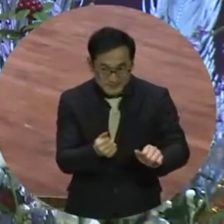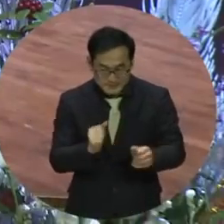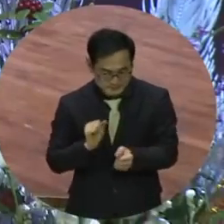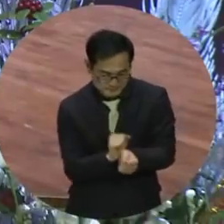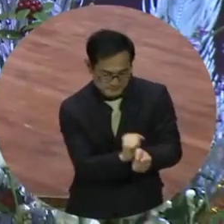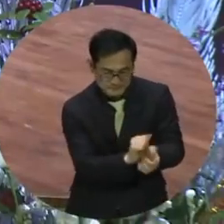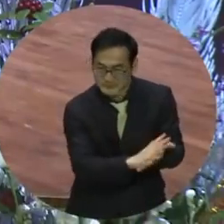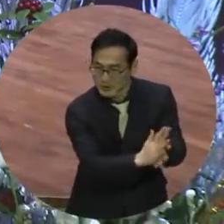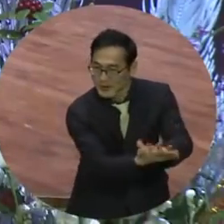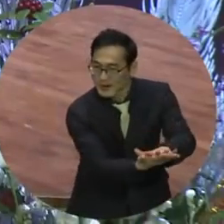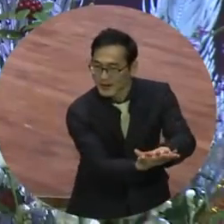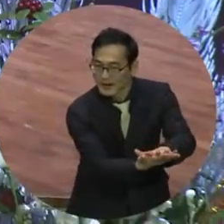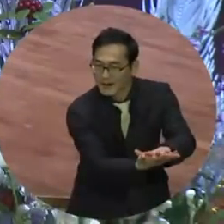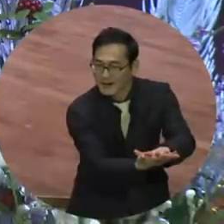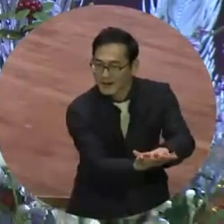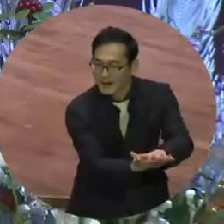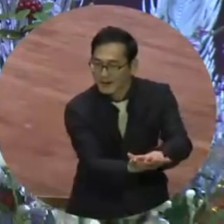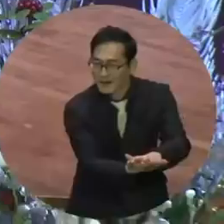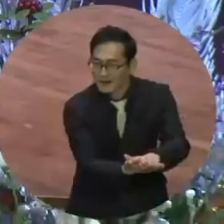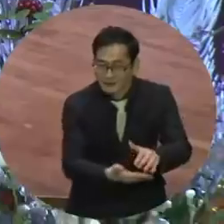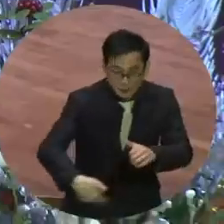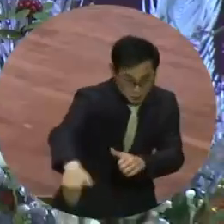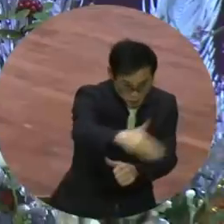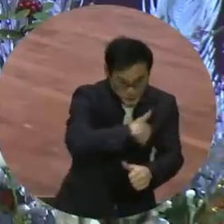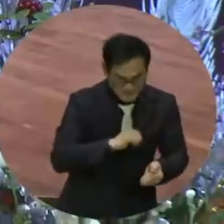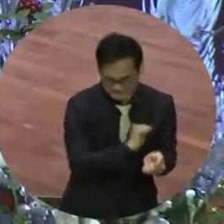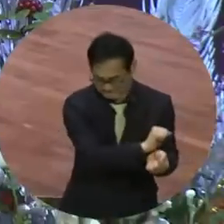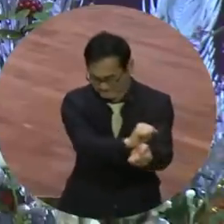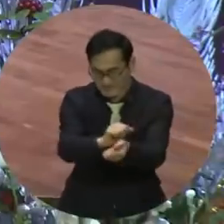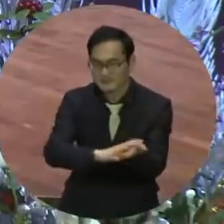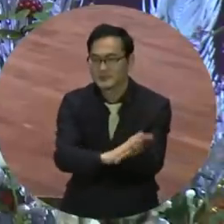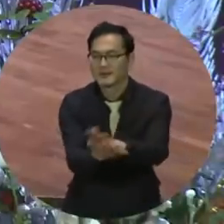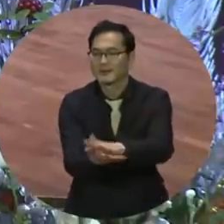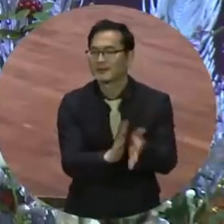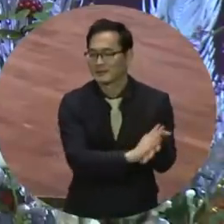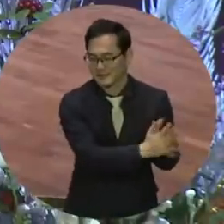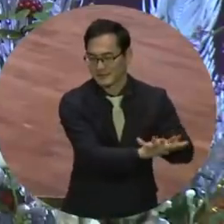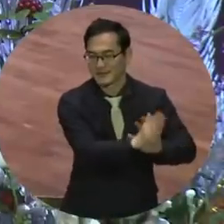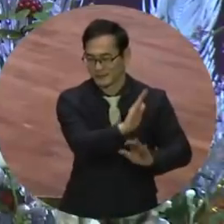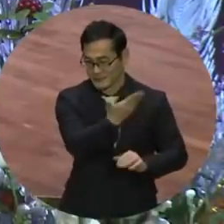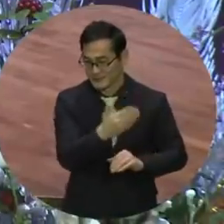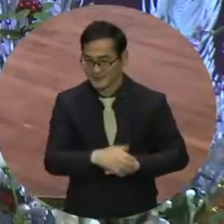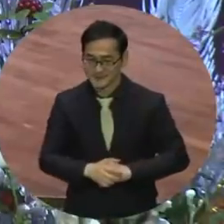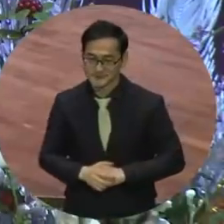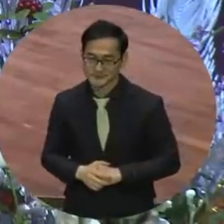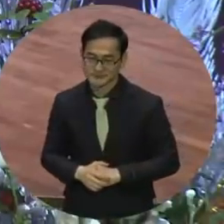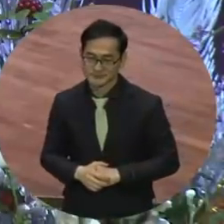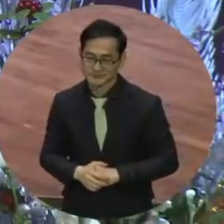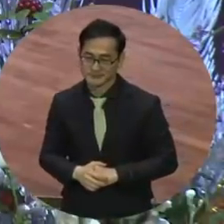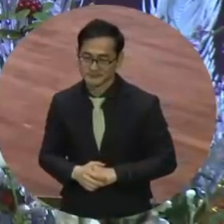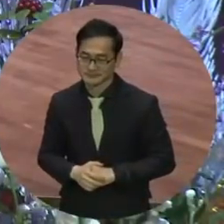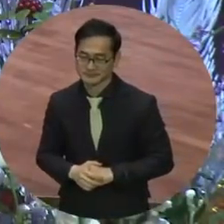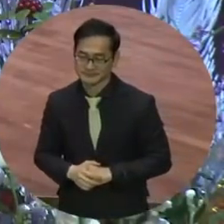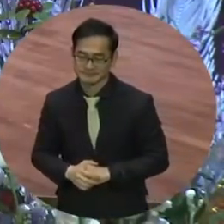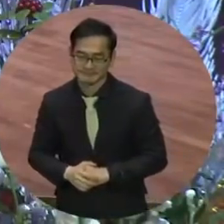하나님 저 인간 좀 바꿔주십시오. 사람밖에 안 나요. 인간 저 인간 왜 저렇습니까? 아무리 말해도